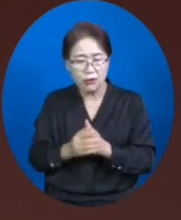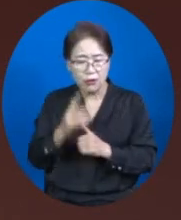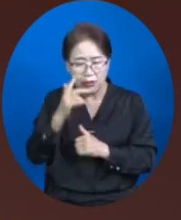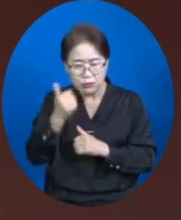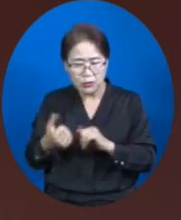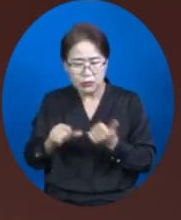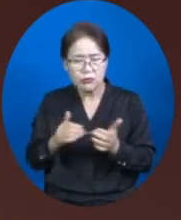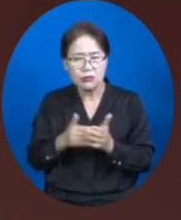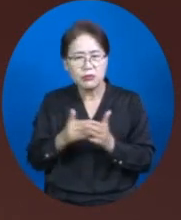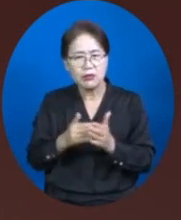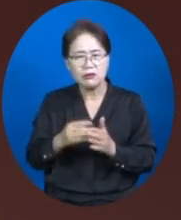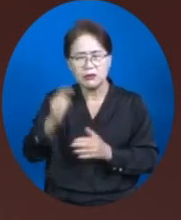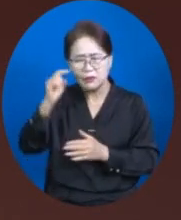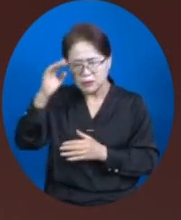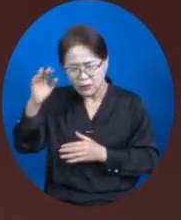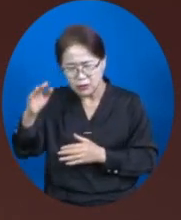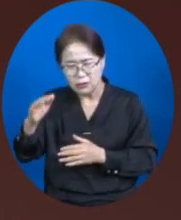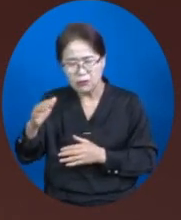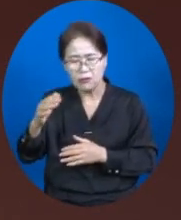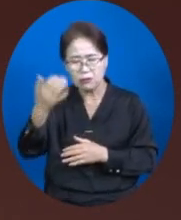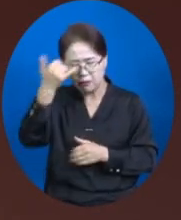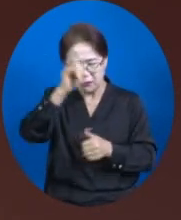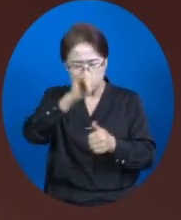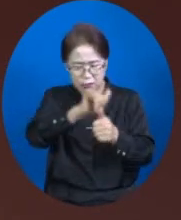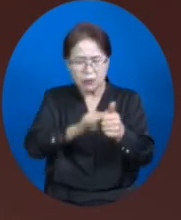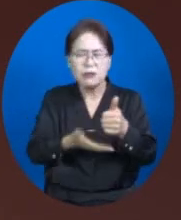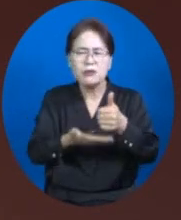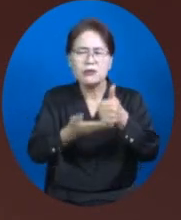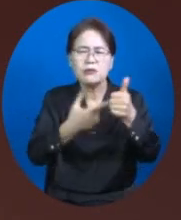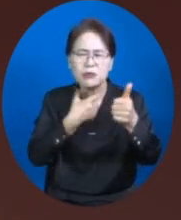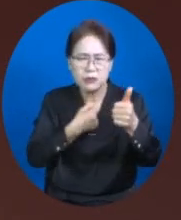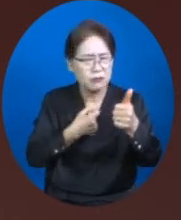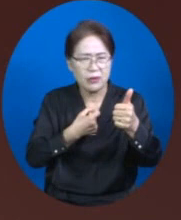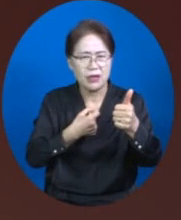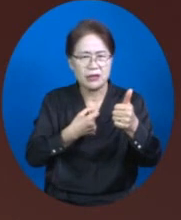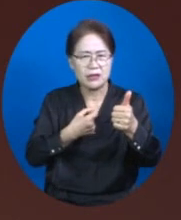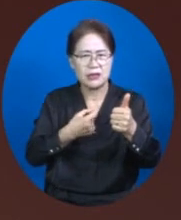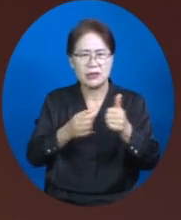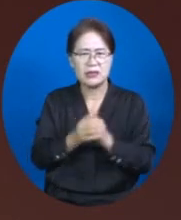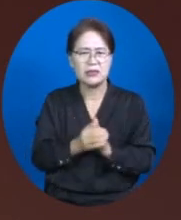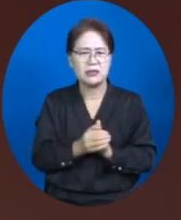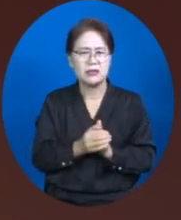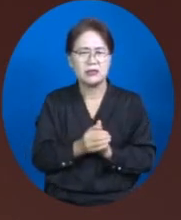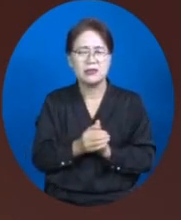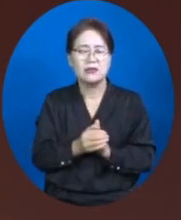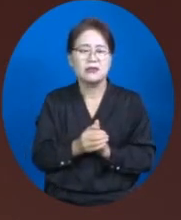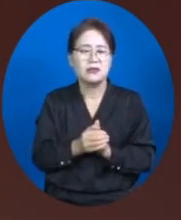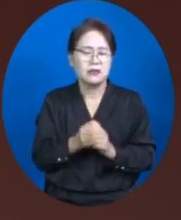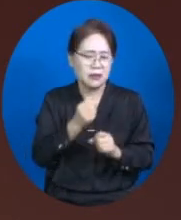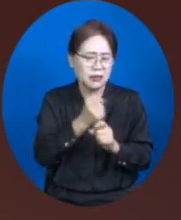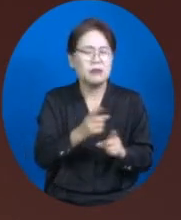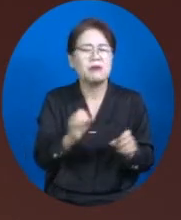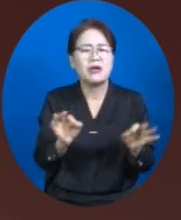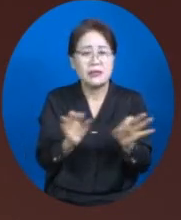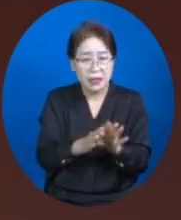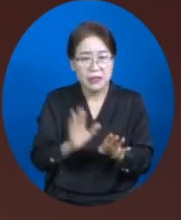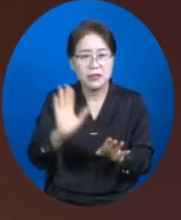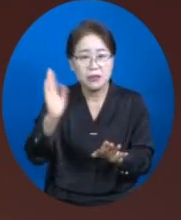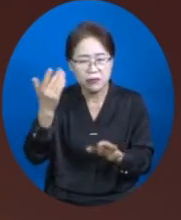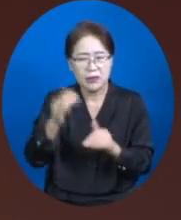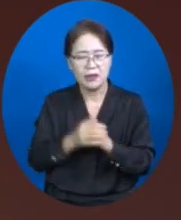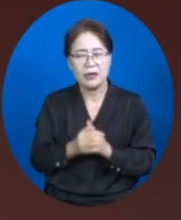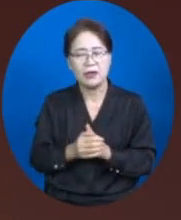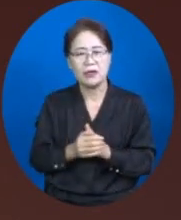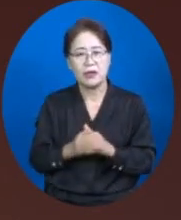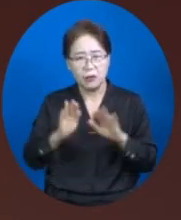부모를 그리워하고 효도를 하고 싶어도 우리는 부모님에게 공경할 수가 없는 거예요 이제 2022년